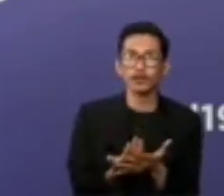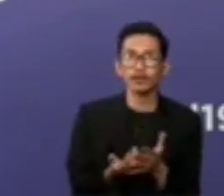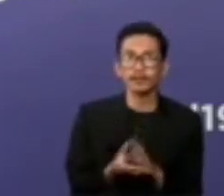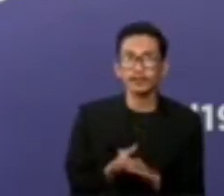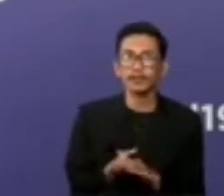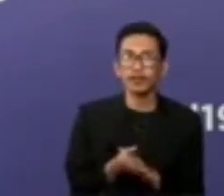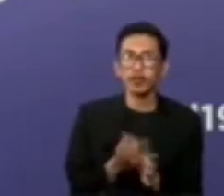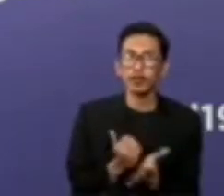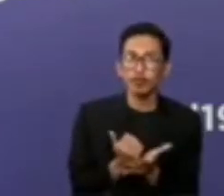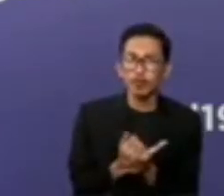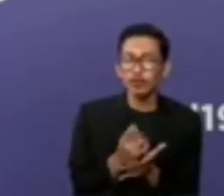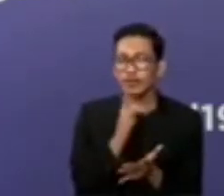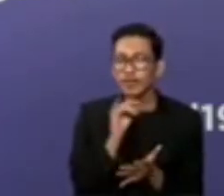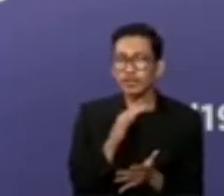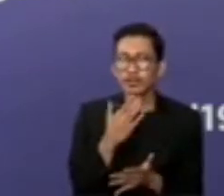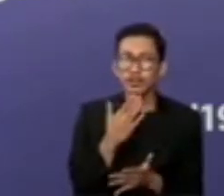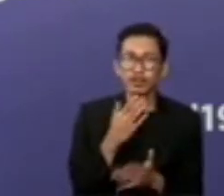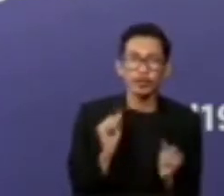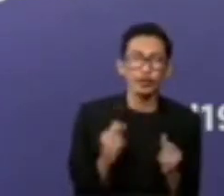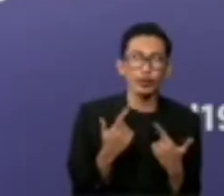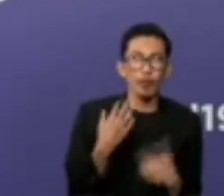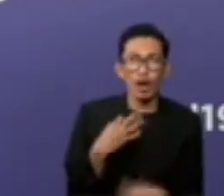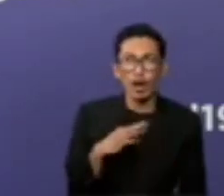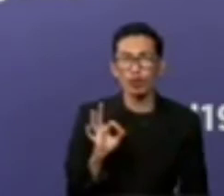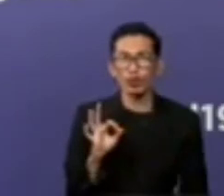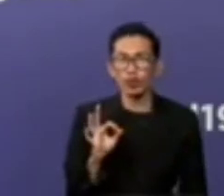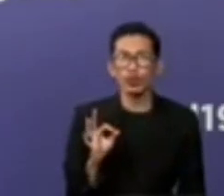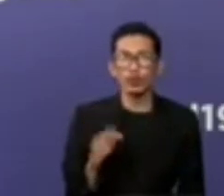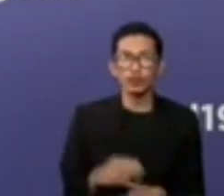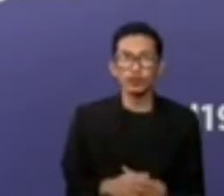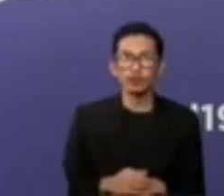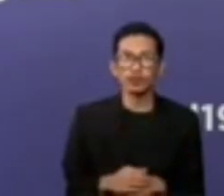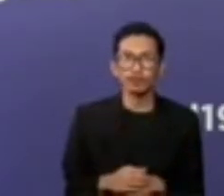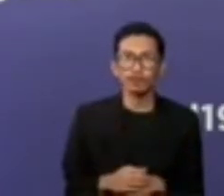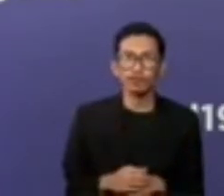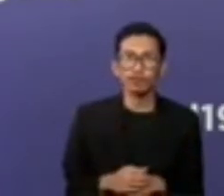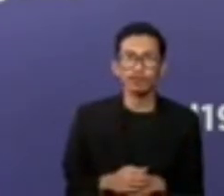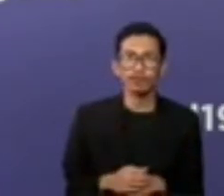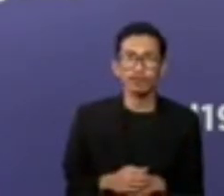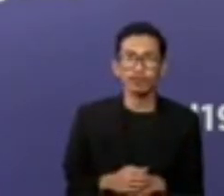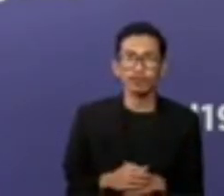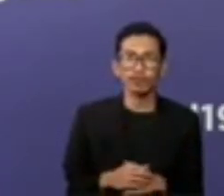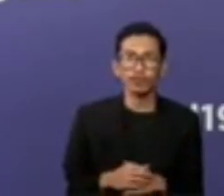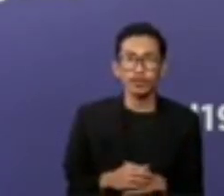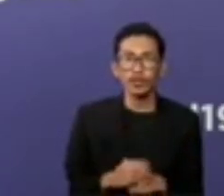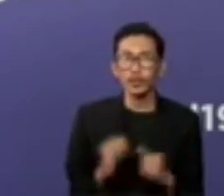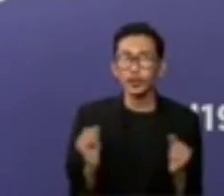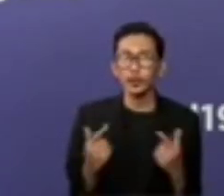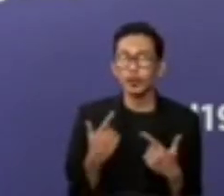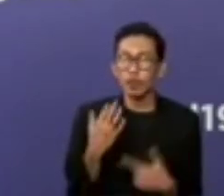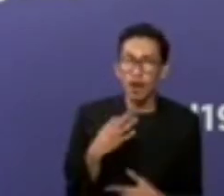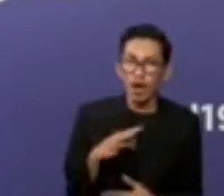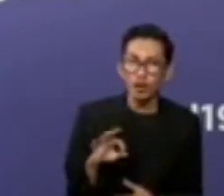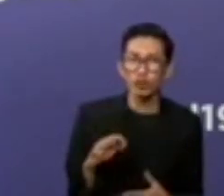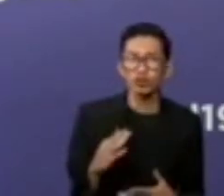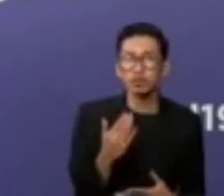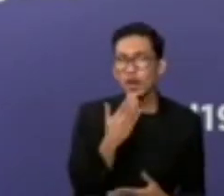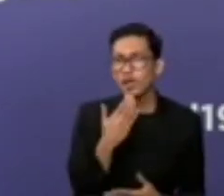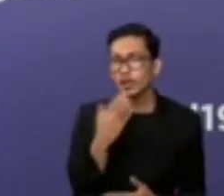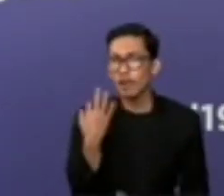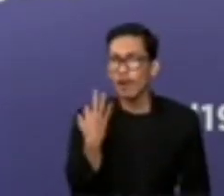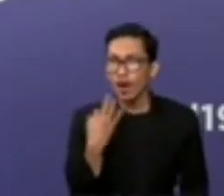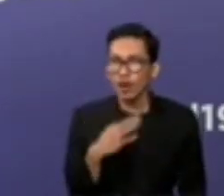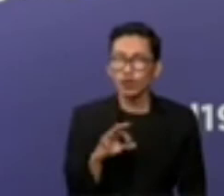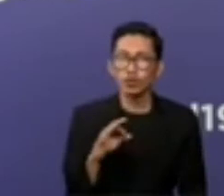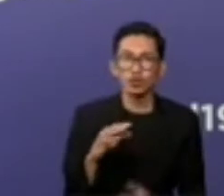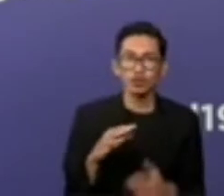sebagai sebuah kebiasaan baru dalam kehidupan kita sehari-hari. Kebiasaan baru kita, kebiasaan